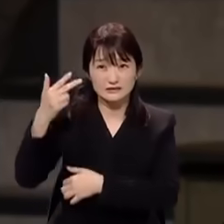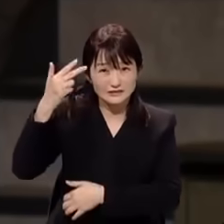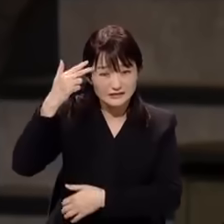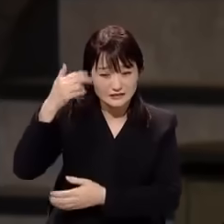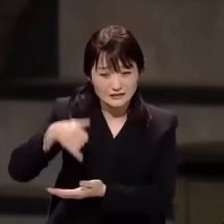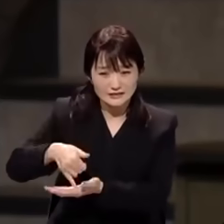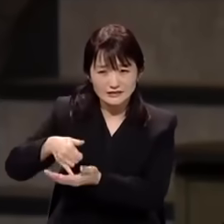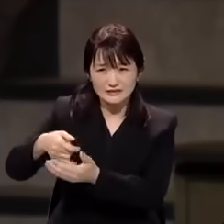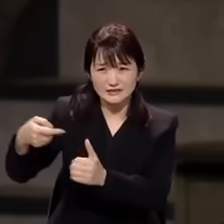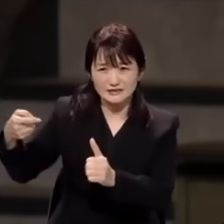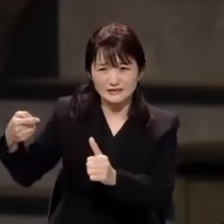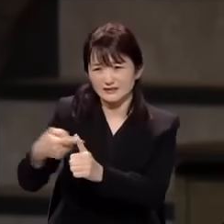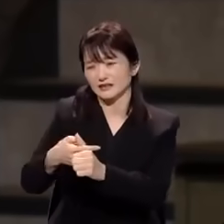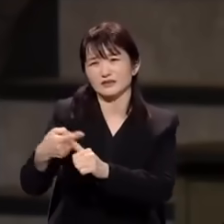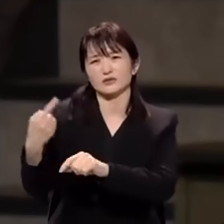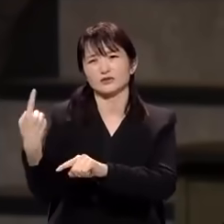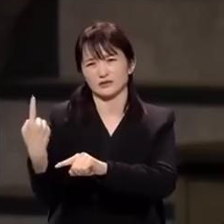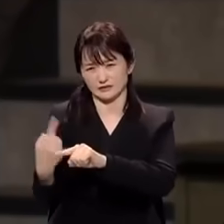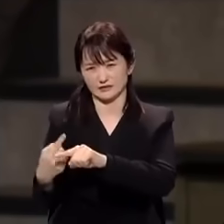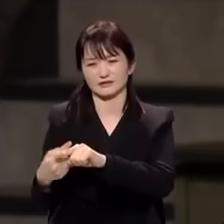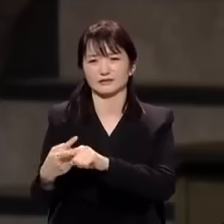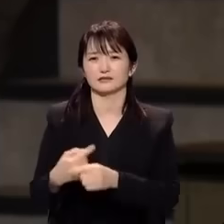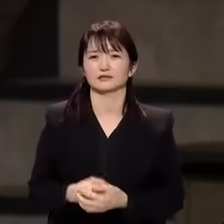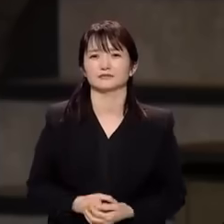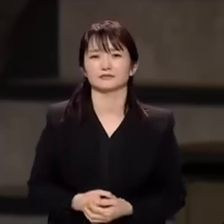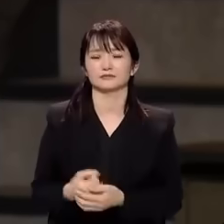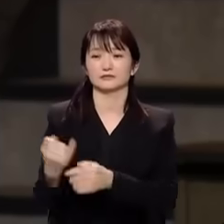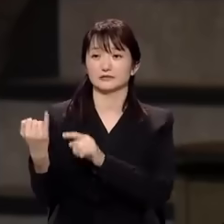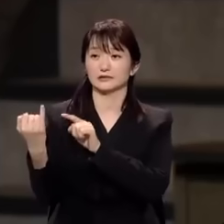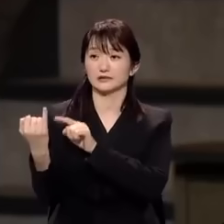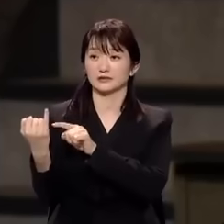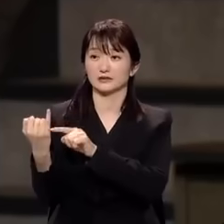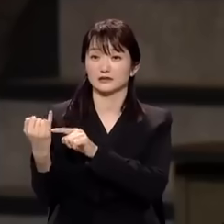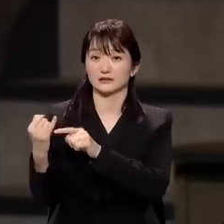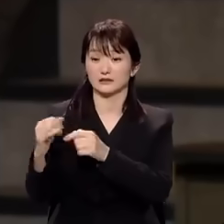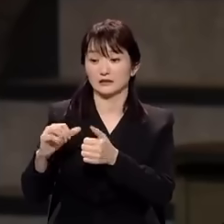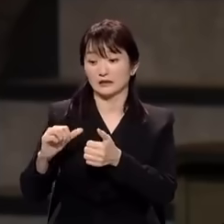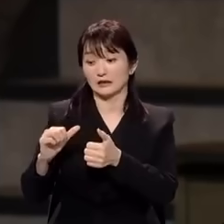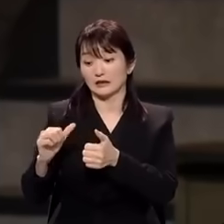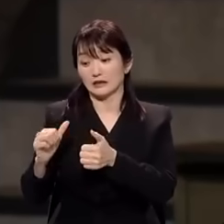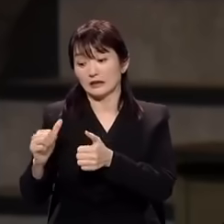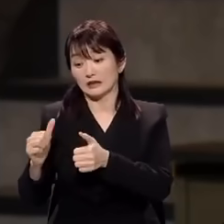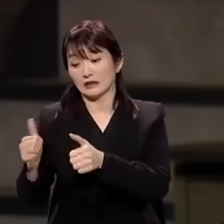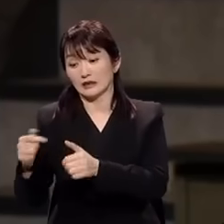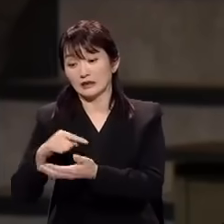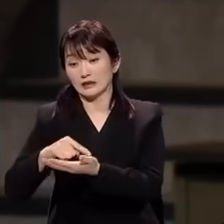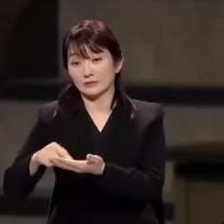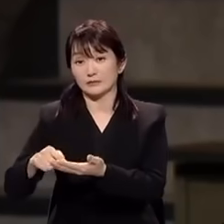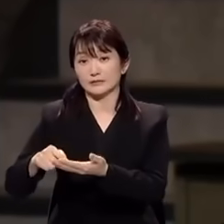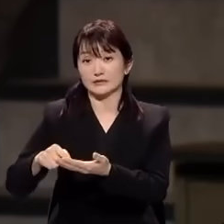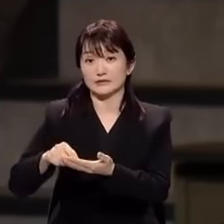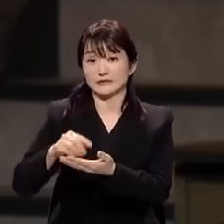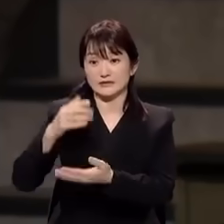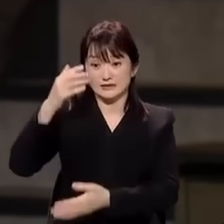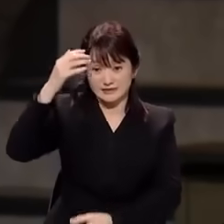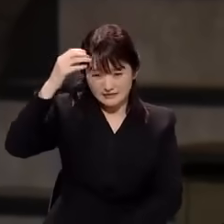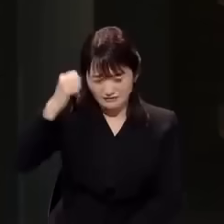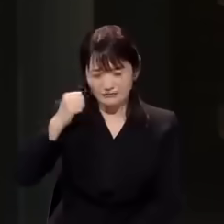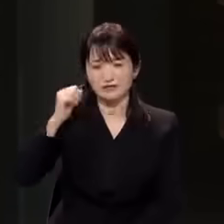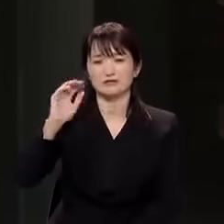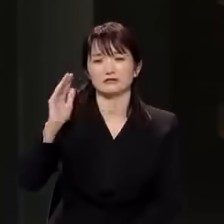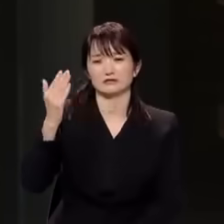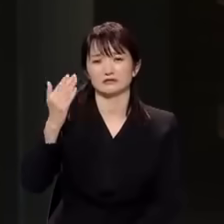살인과 그 같은 그 개념이 되고요 저분 같은 경우는 아마이 세상을 떨 때까지 저 피해 사실에 대해서 잊지 못할 겁니다 자